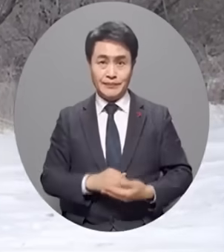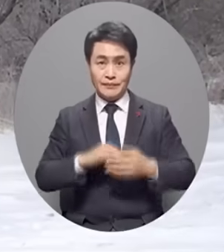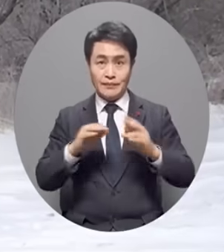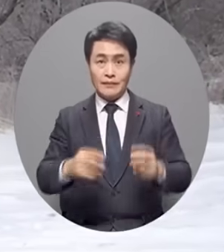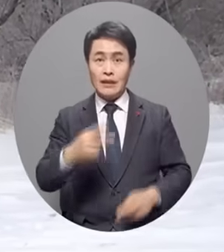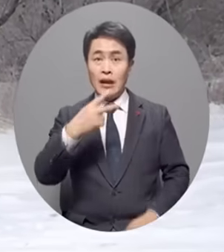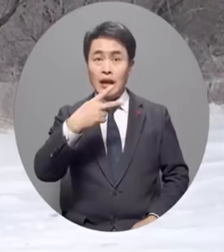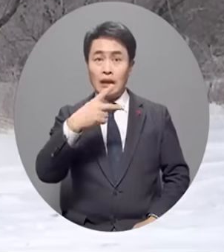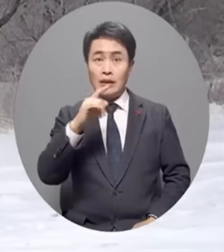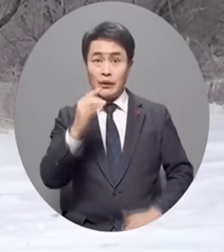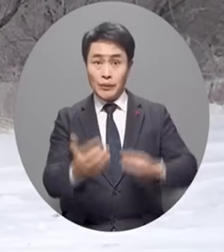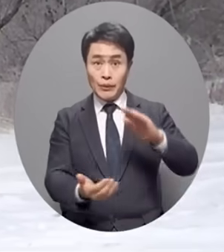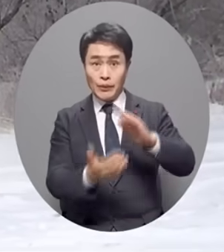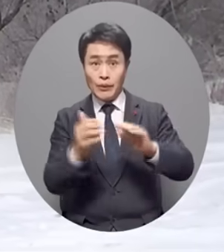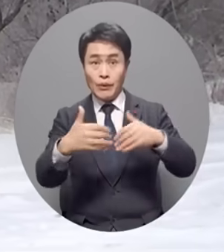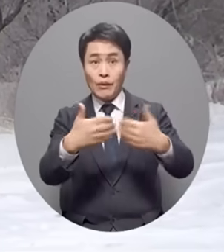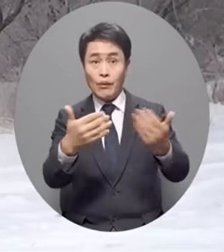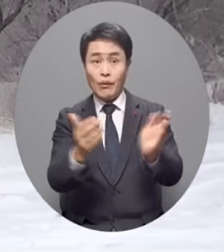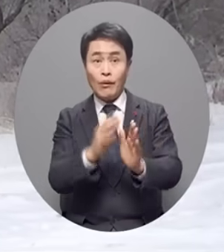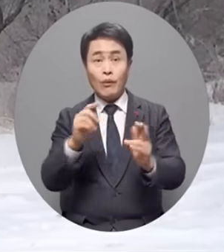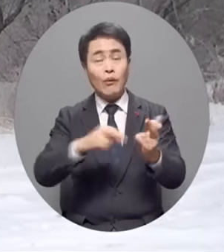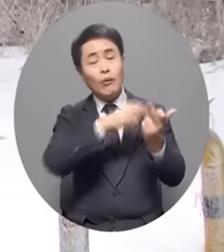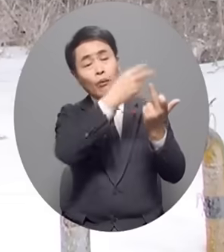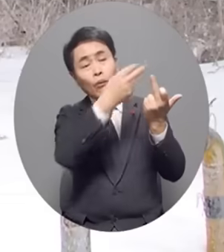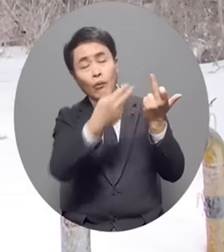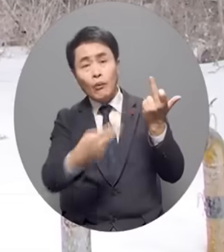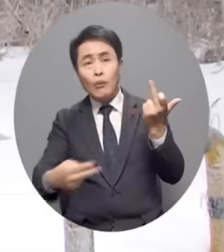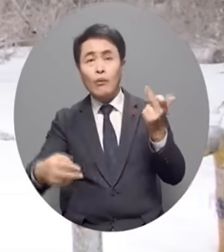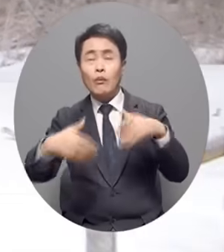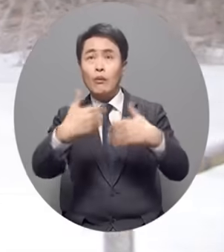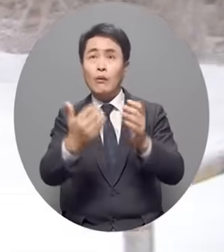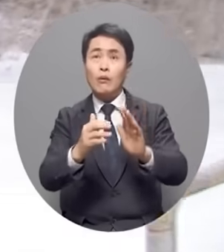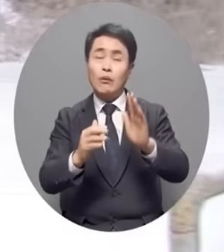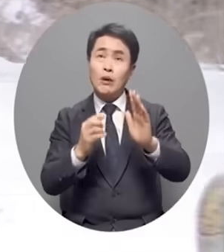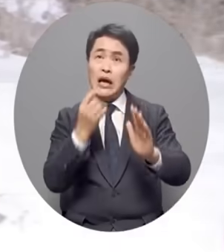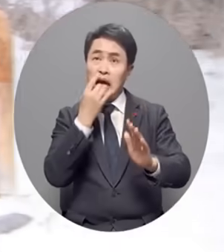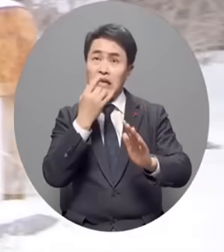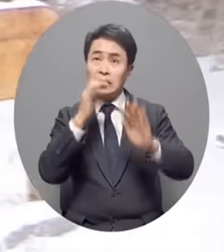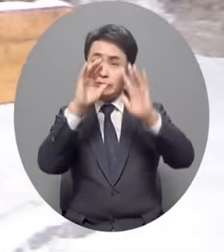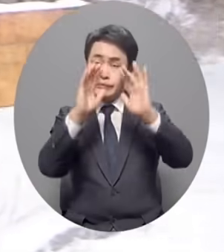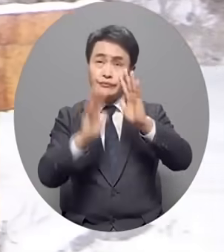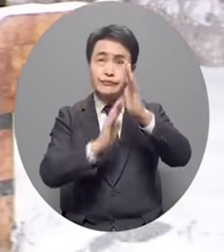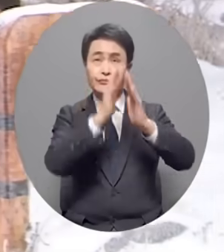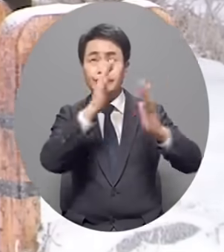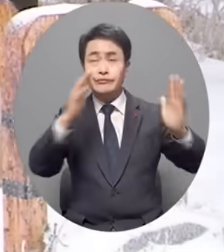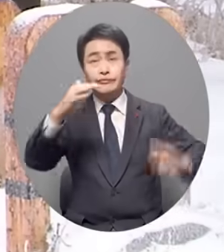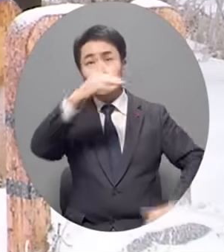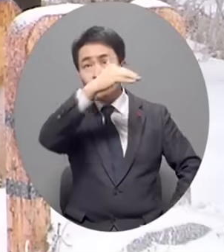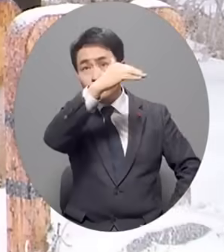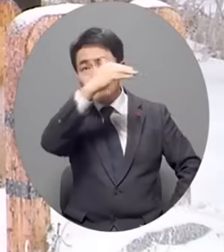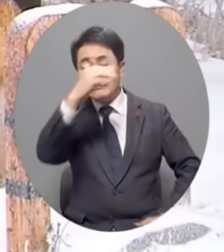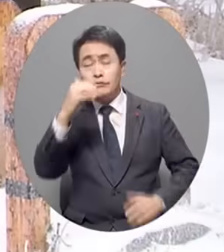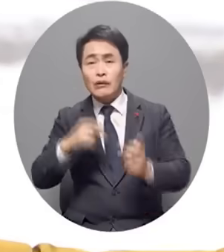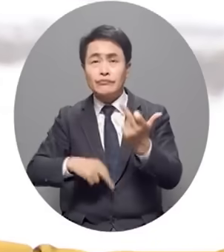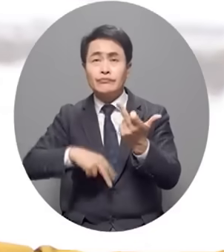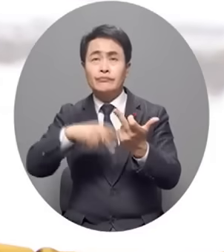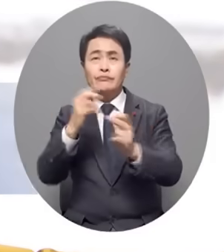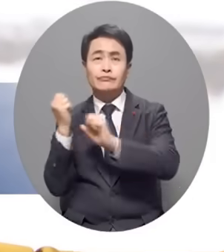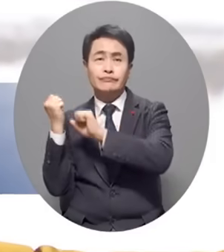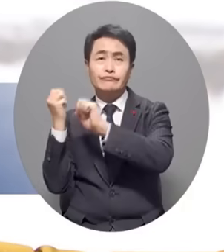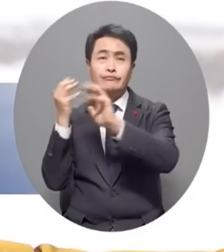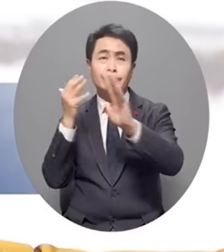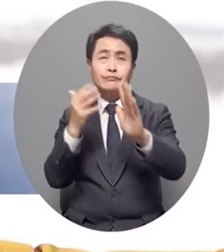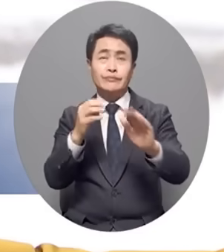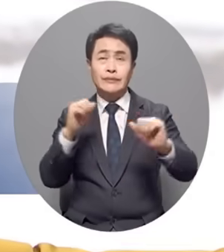대관령 정상에서 선자령으로 이어지는 등산길에는 설경을 감상하려는 등산객들의 발길이 이어졌습니다.